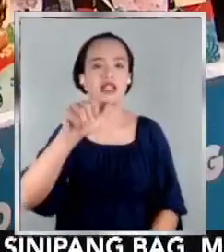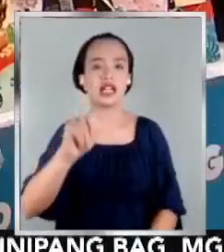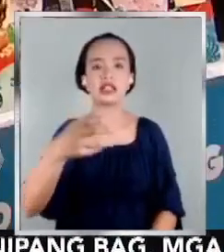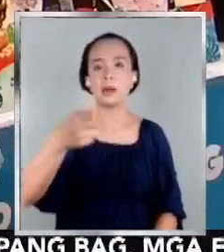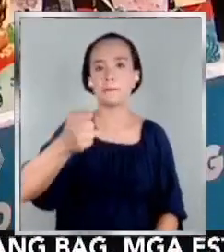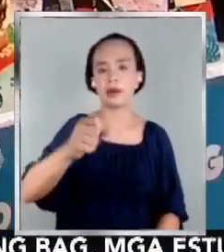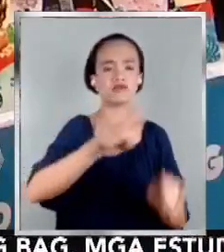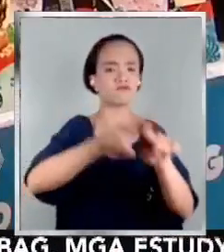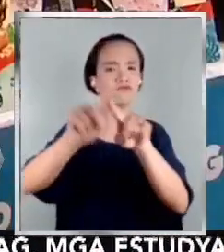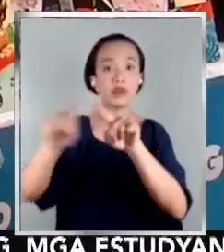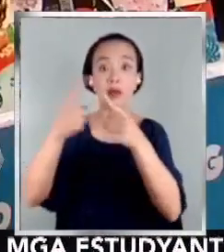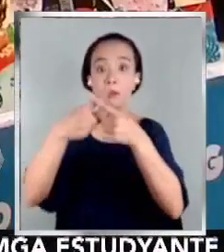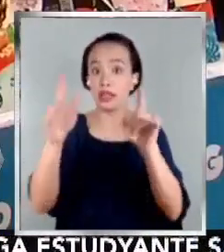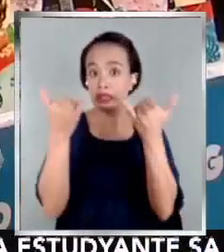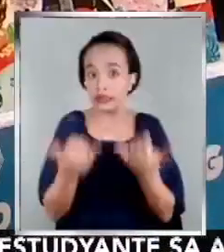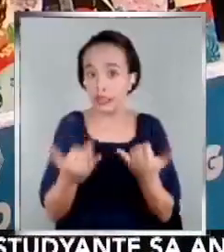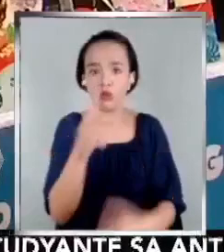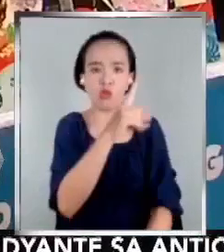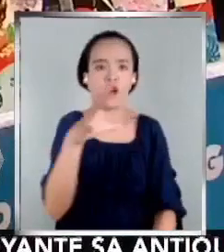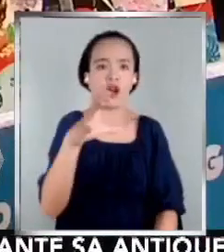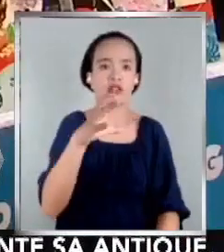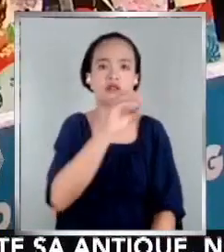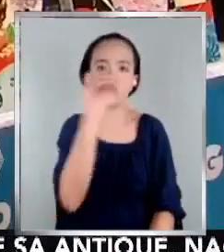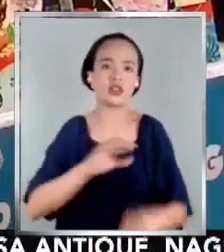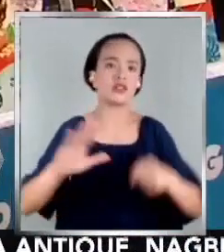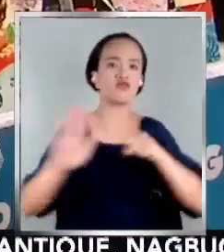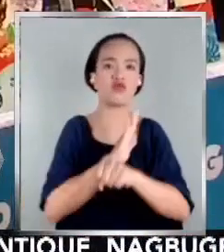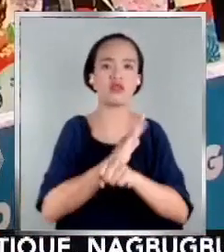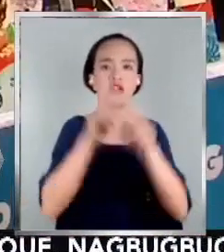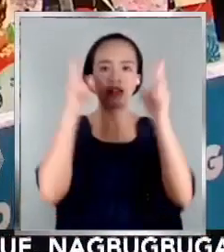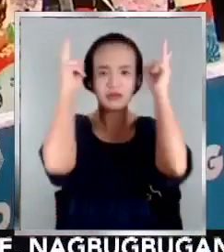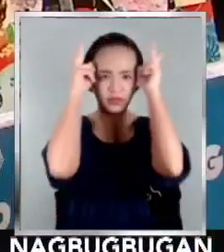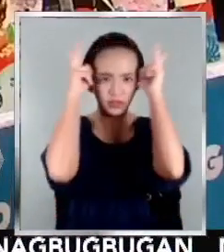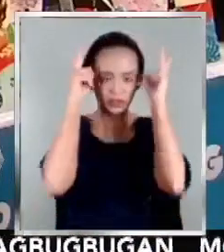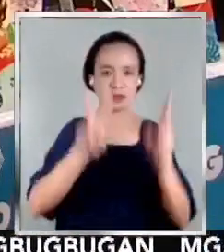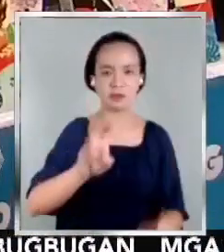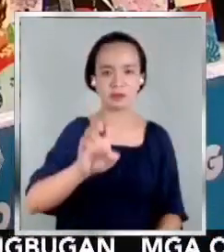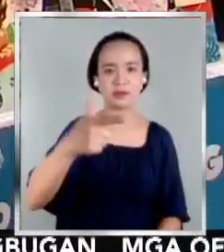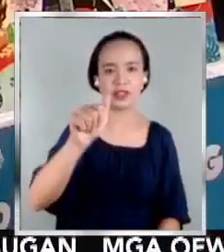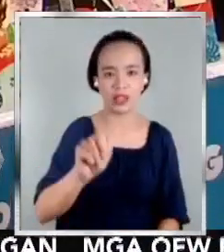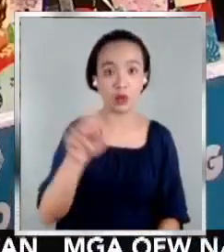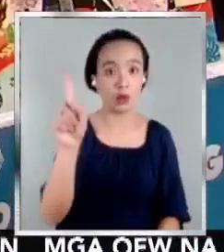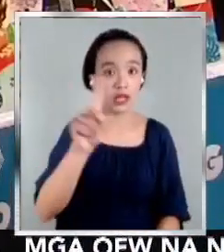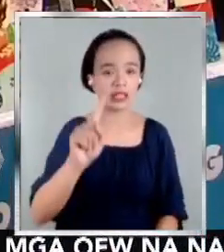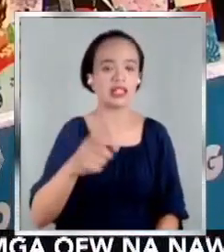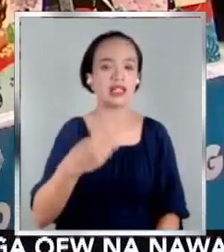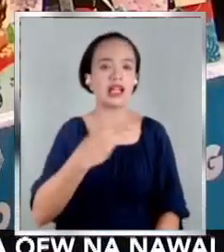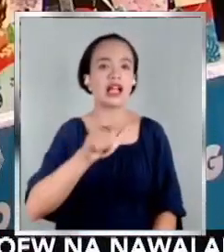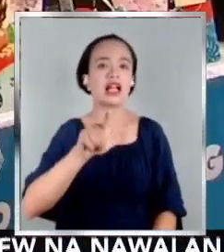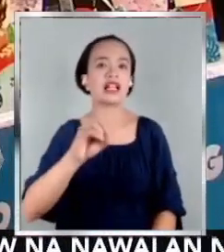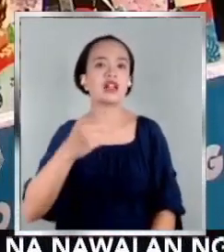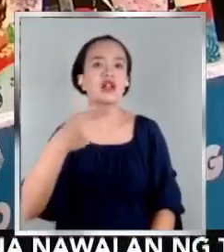ito, 100% vegan ang kanilang halo-halo milk tea.